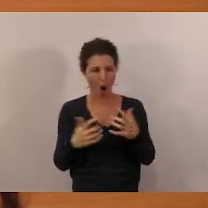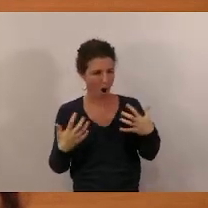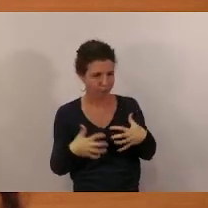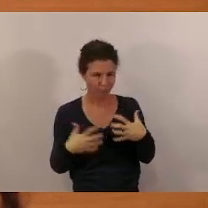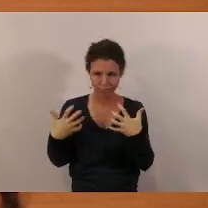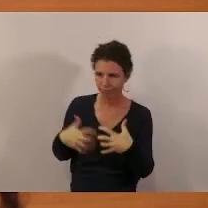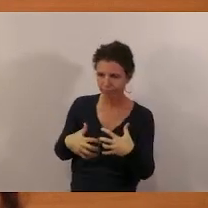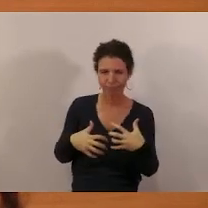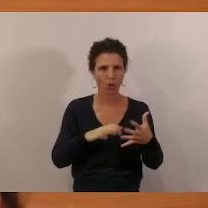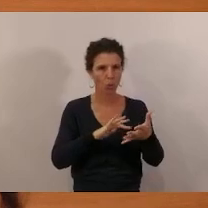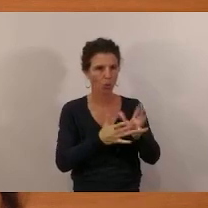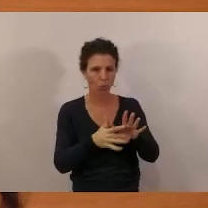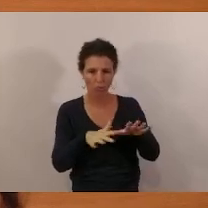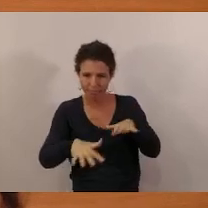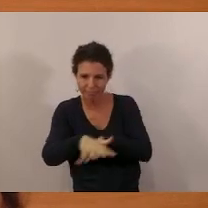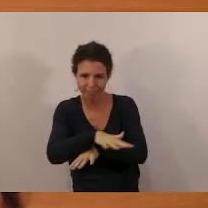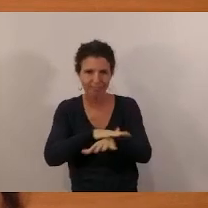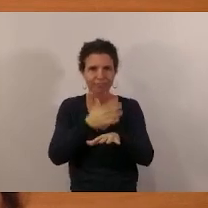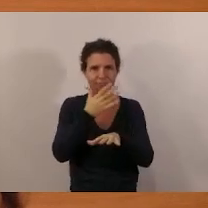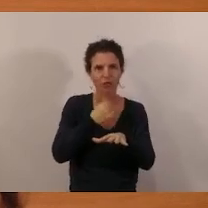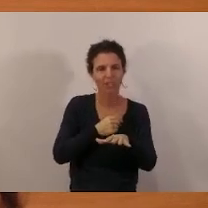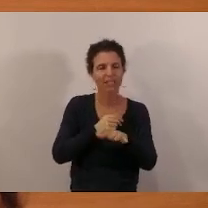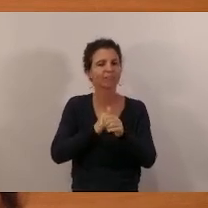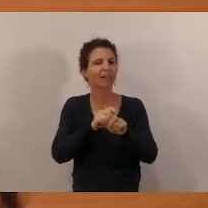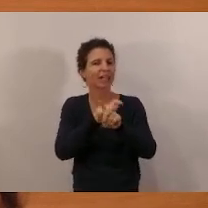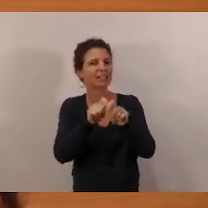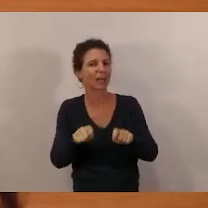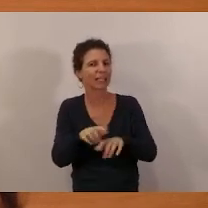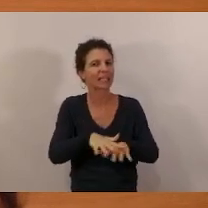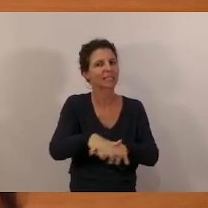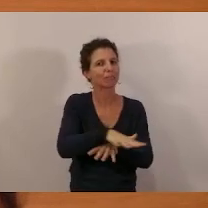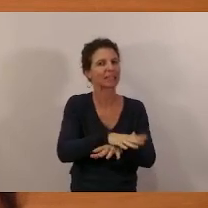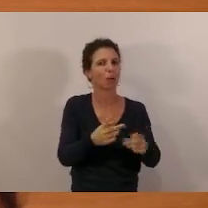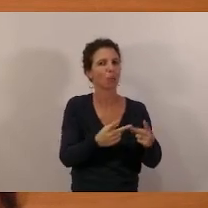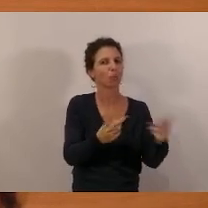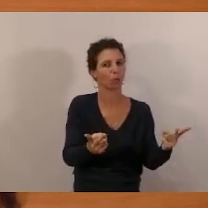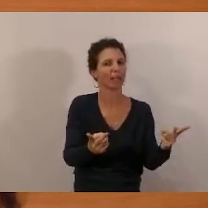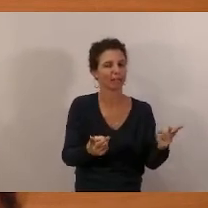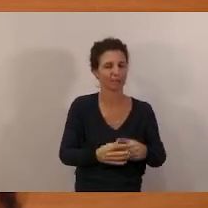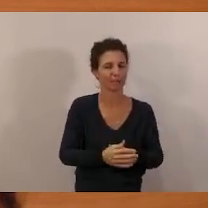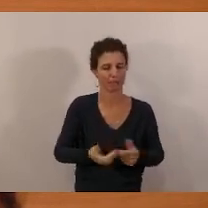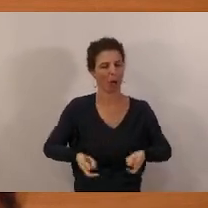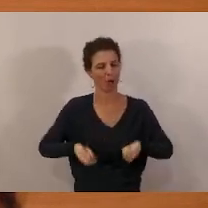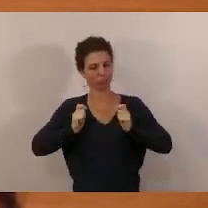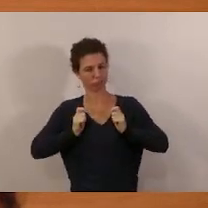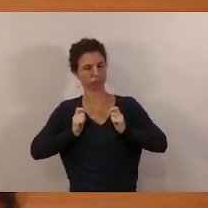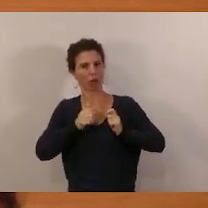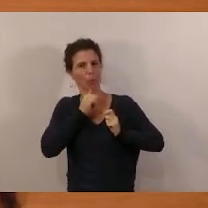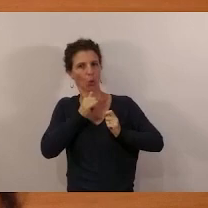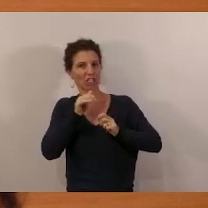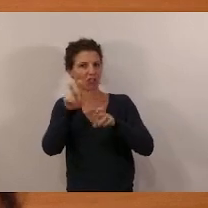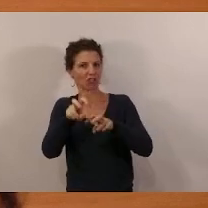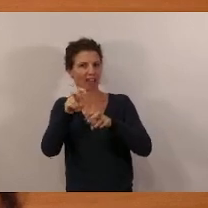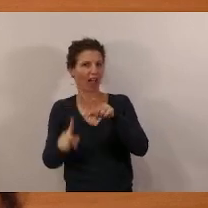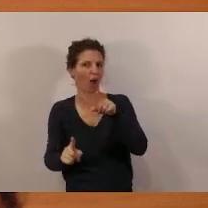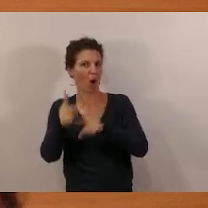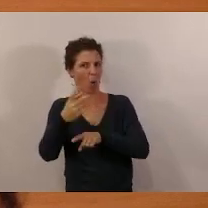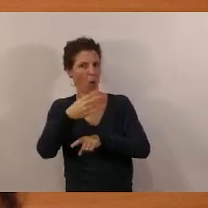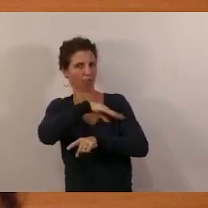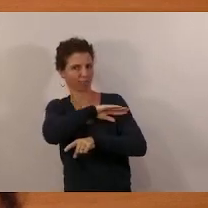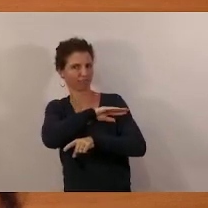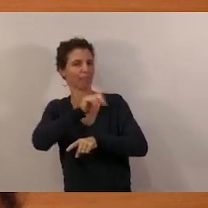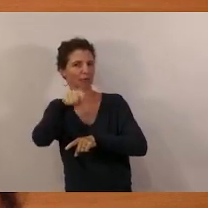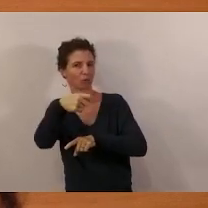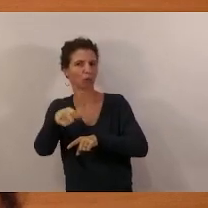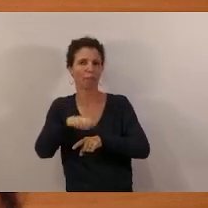En effet, nous avons la gestion du petit jardin qui se trouve en haut, mais vous comprenez bien que ce qui est intéressant, c'est d'avoir une harmonisation et un